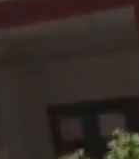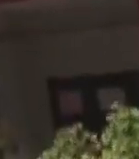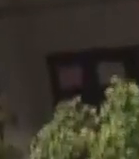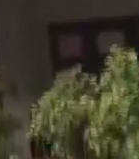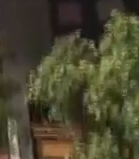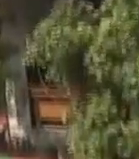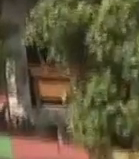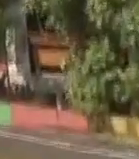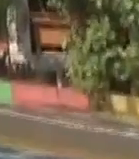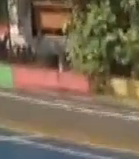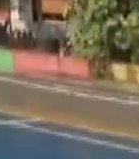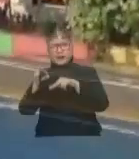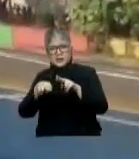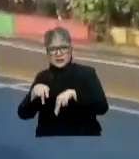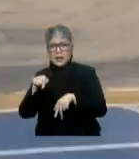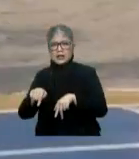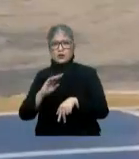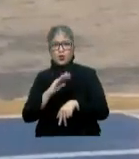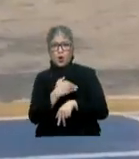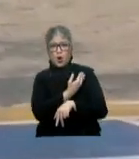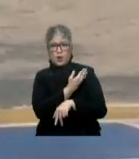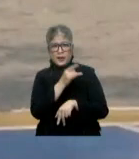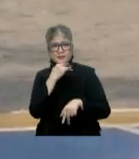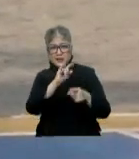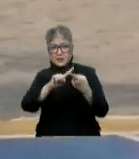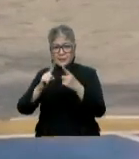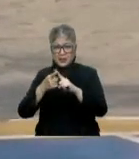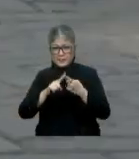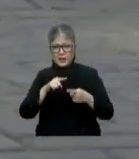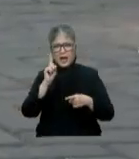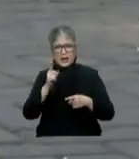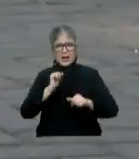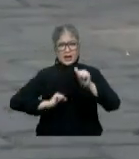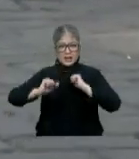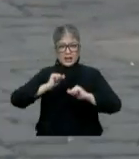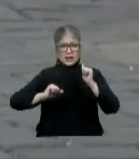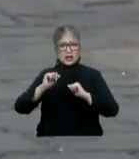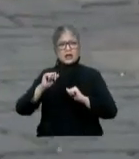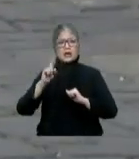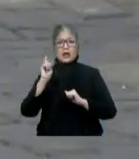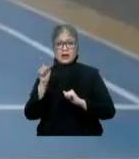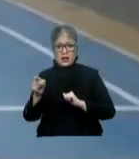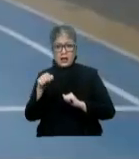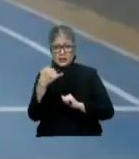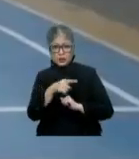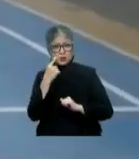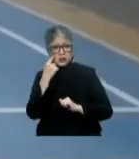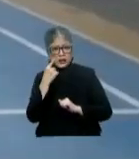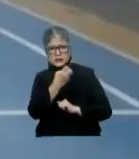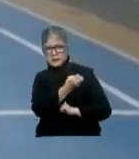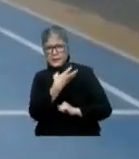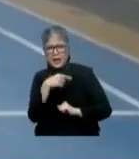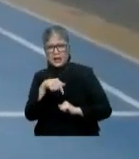Kejadian berawal saat korban bersama teman-temannya melakukan kegiatan rutin sebelum masuk kelas. Dari keterangan saksi, saat baris berbaris, korban dan